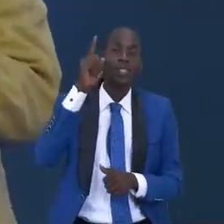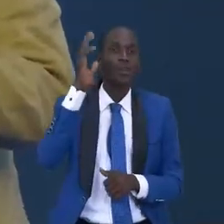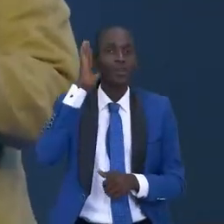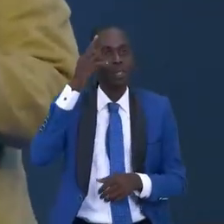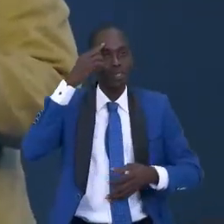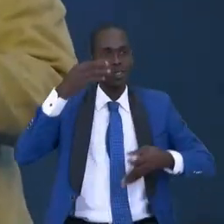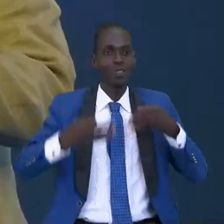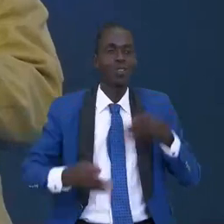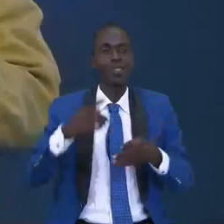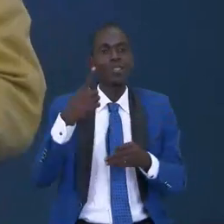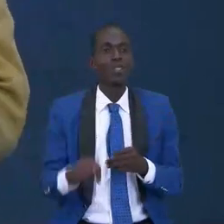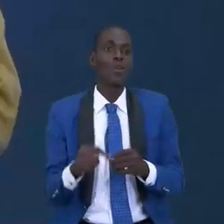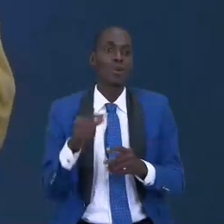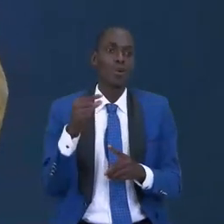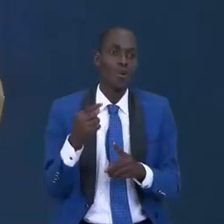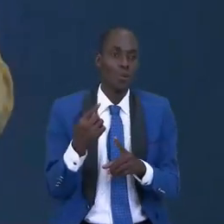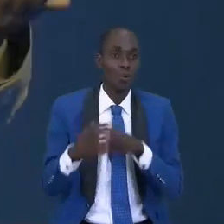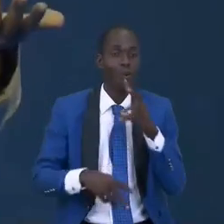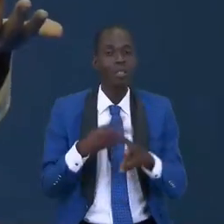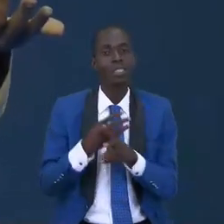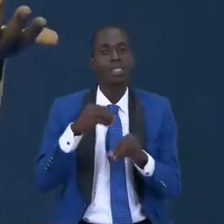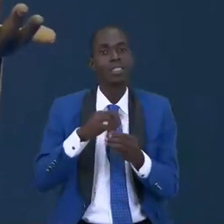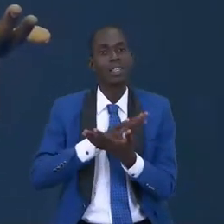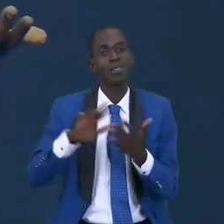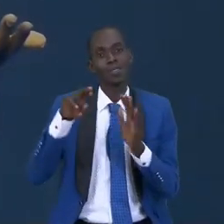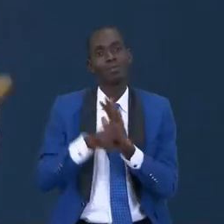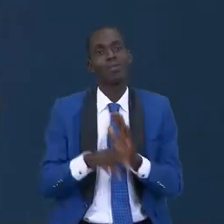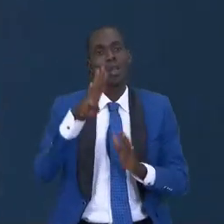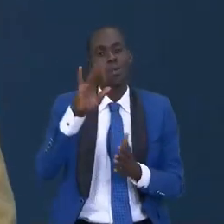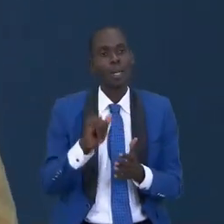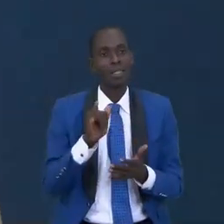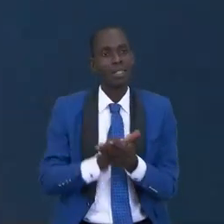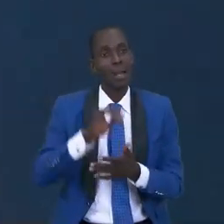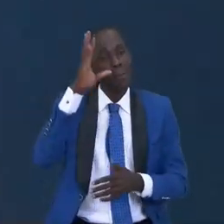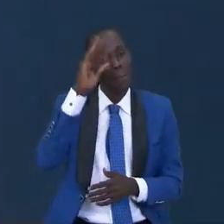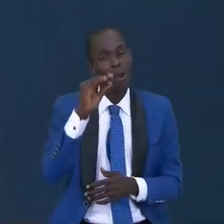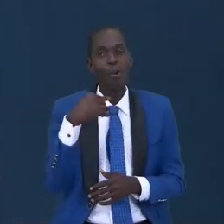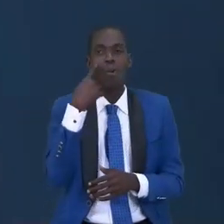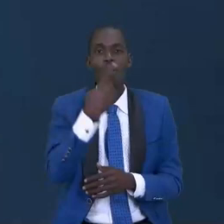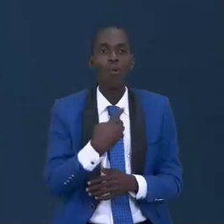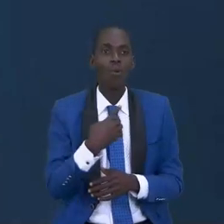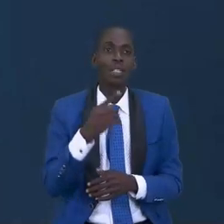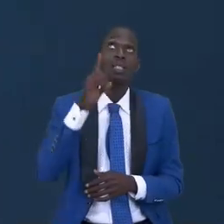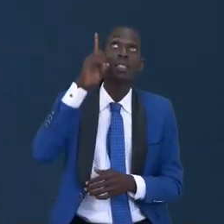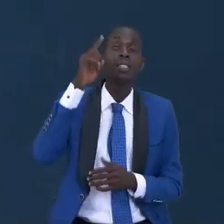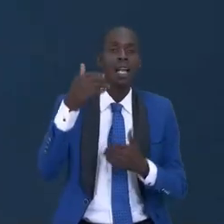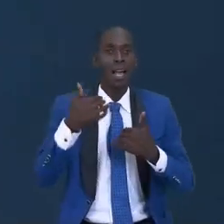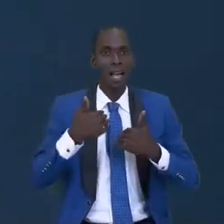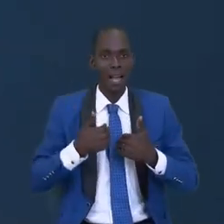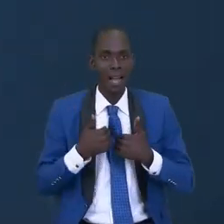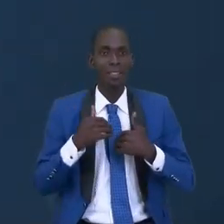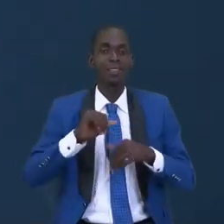où il jugera le monde selon la justice par l'homme qu'il